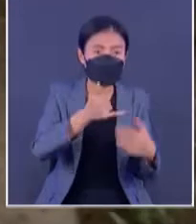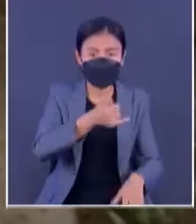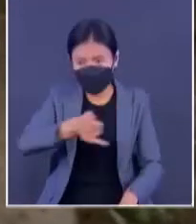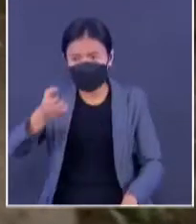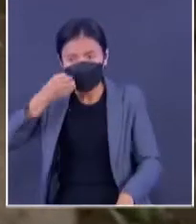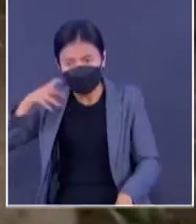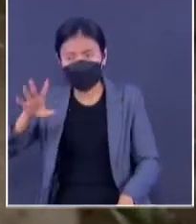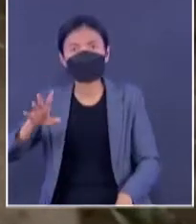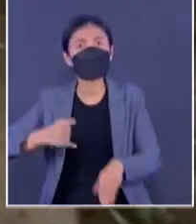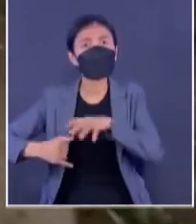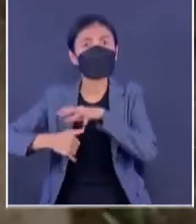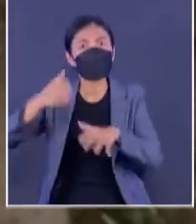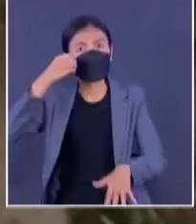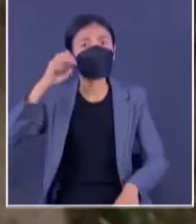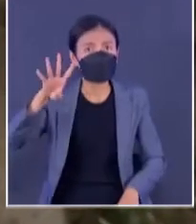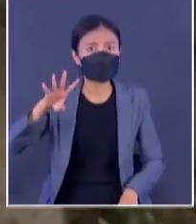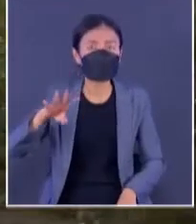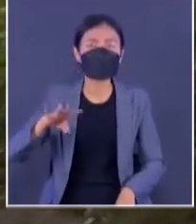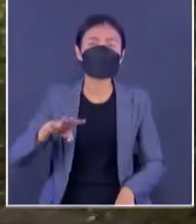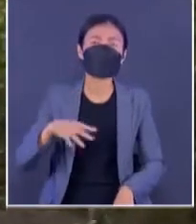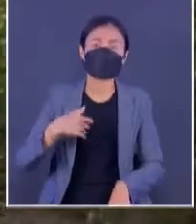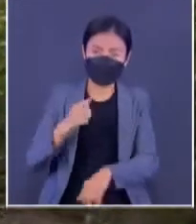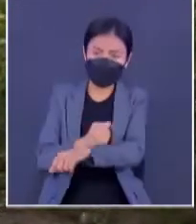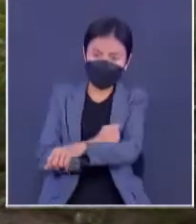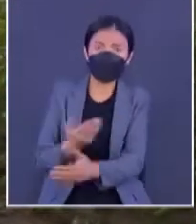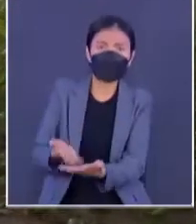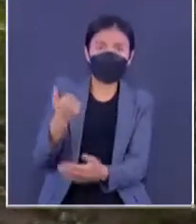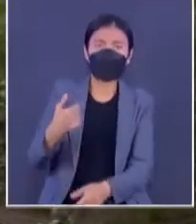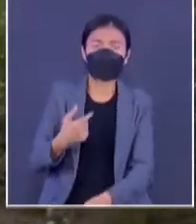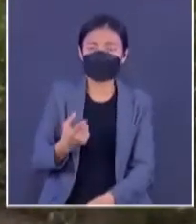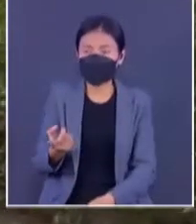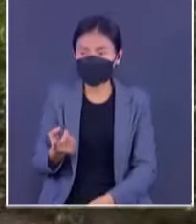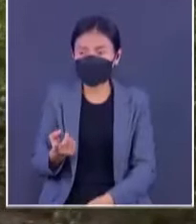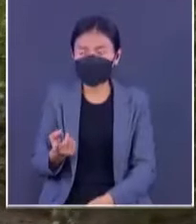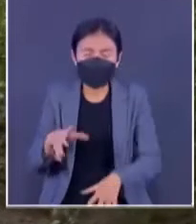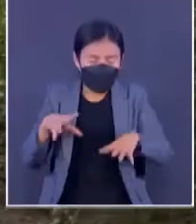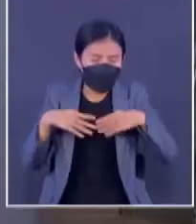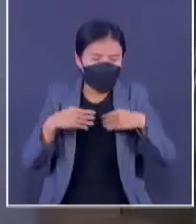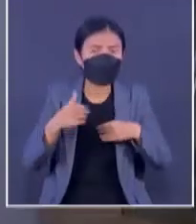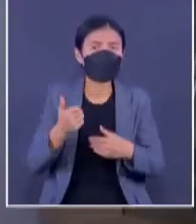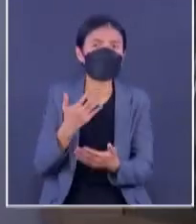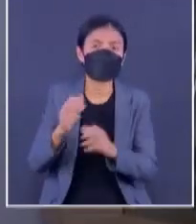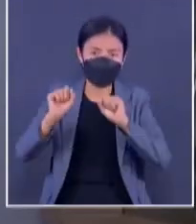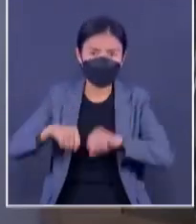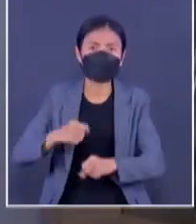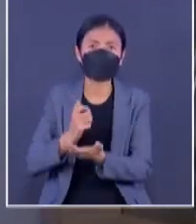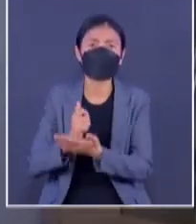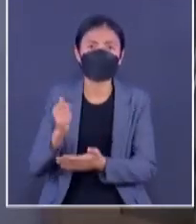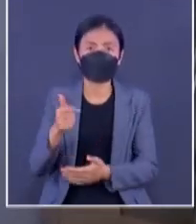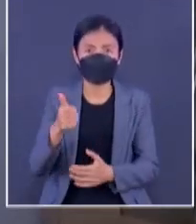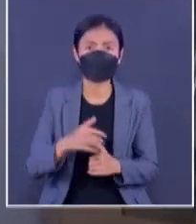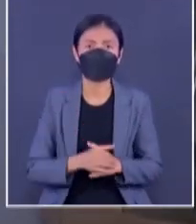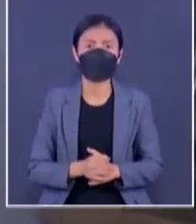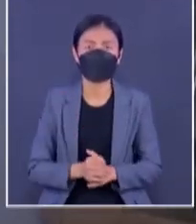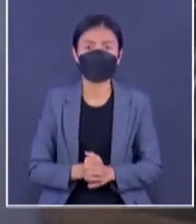การตกลงกันคือยอมจ่ายค่าจ้างว่าจ้างช่างรายนี้ในราคาดังกล่าวนะครับ มันมีเรื่องเกี่ยวกับเว้นของแบบจาก